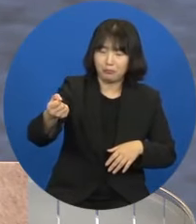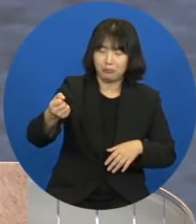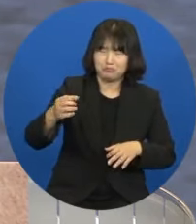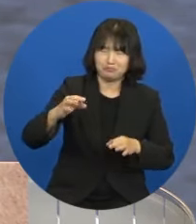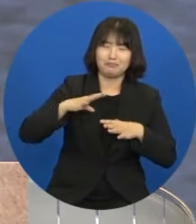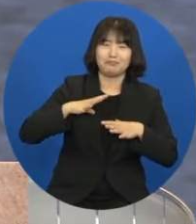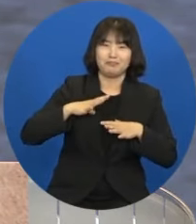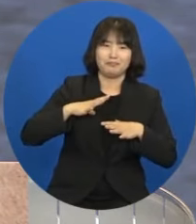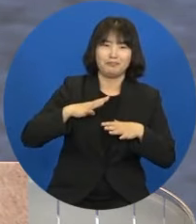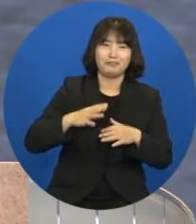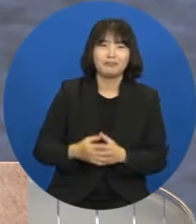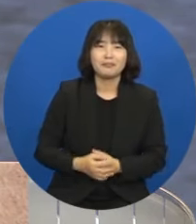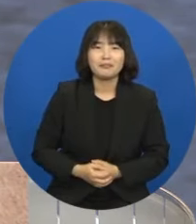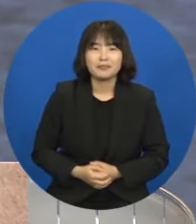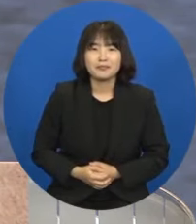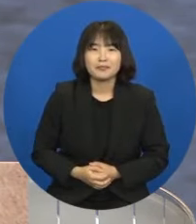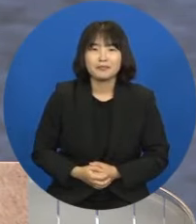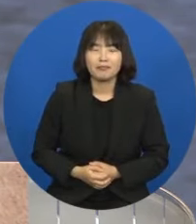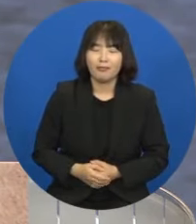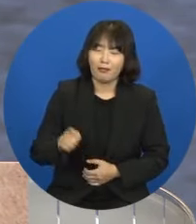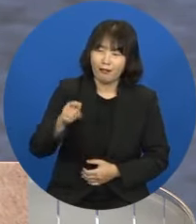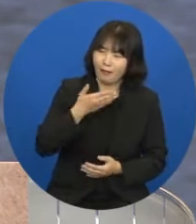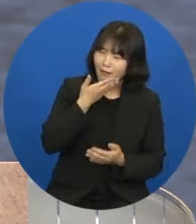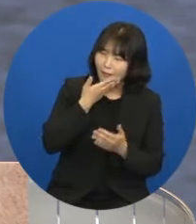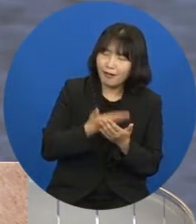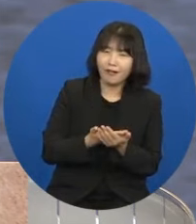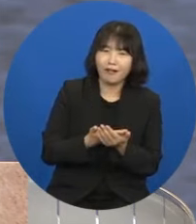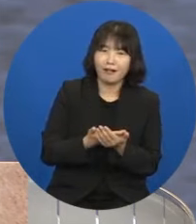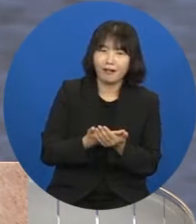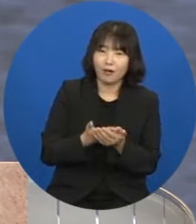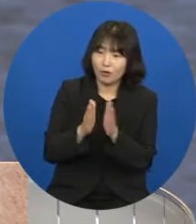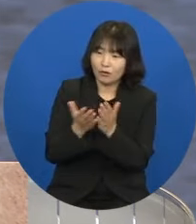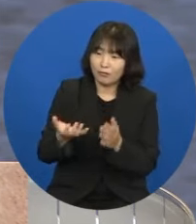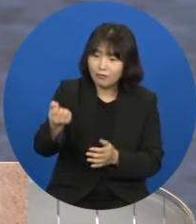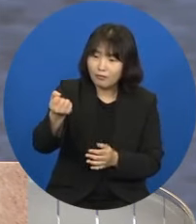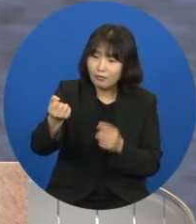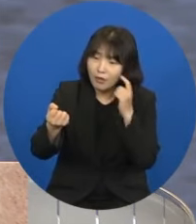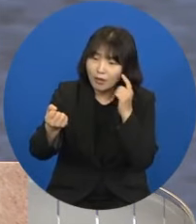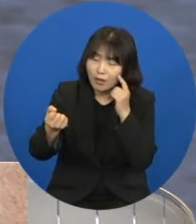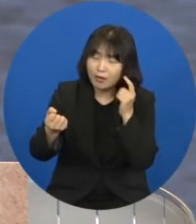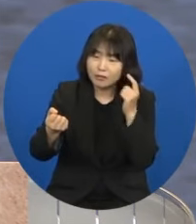다니니 제가 너무 귀해가지고 아니 어떻게 이걸 들고 있냐. 나중에 보니까요.